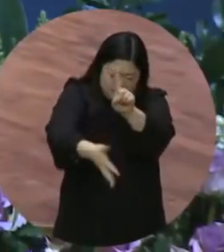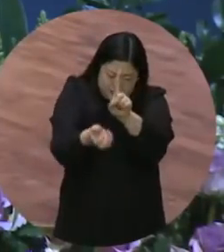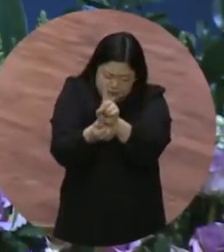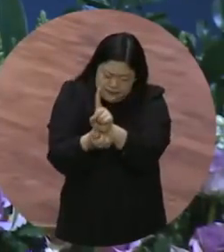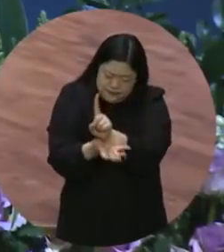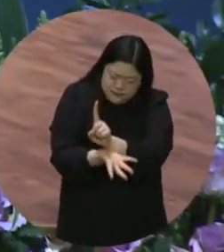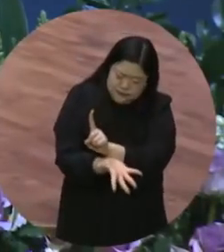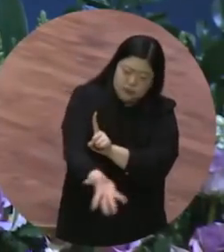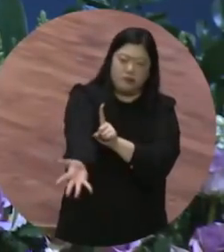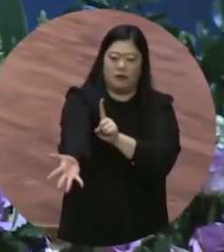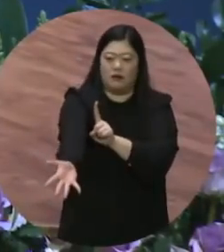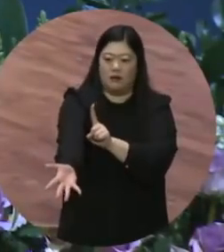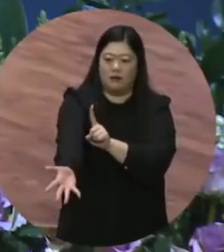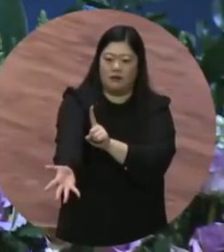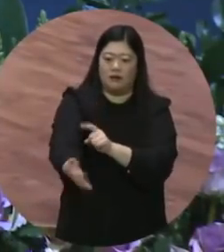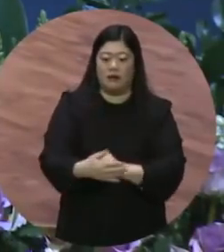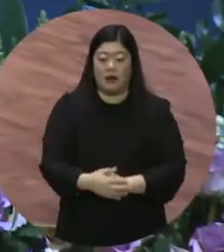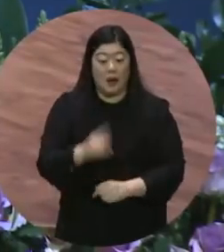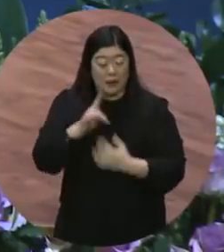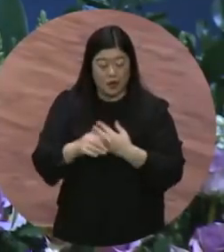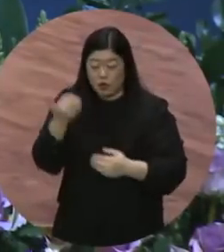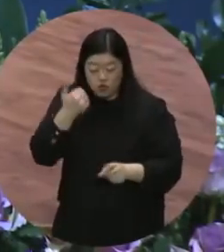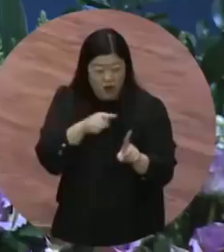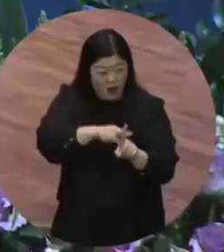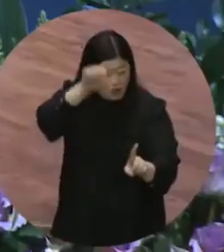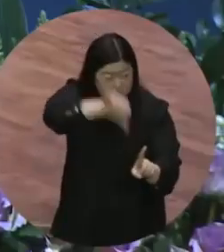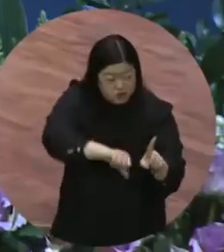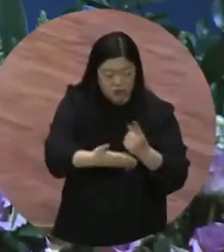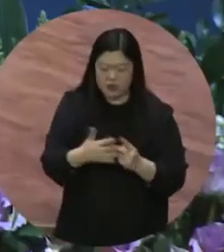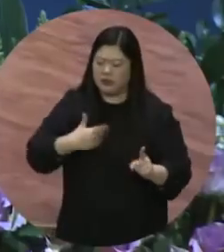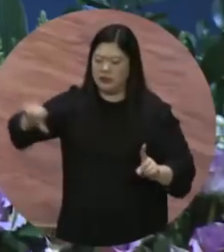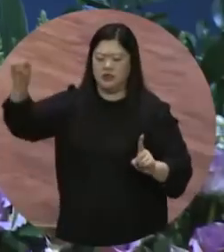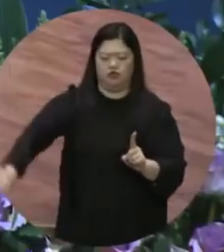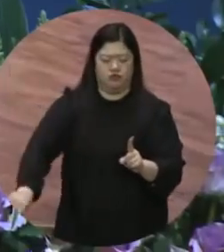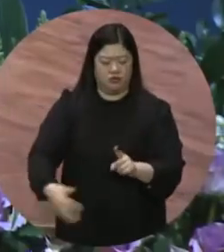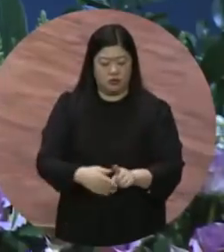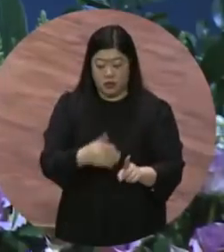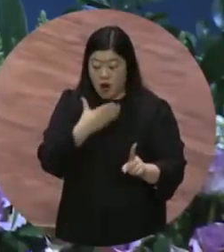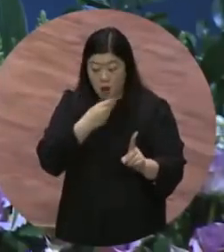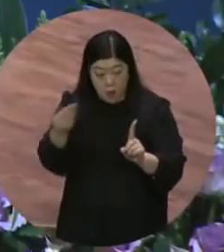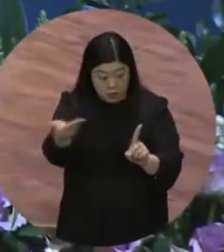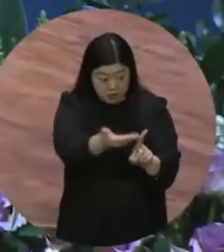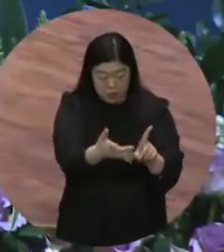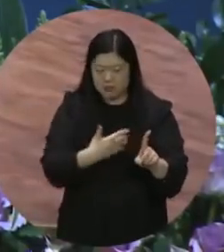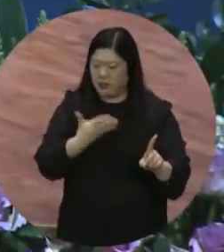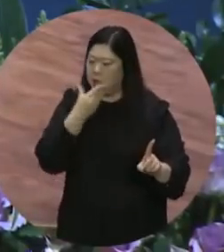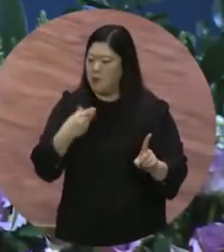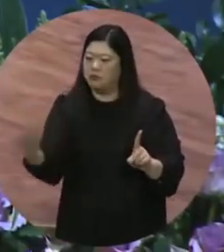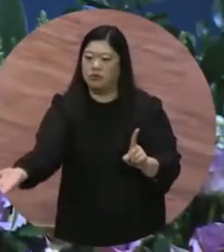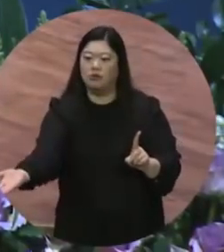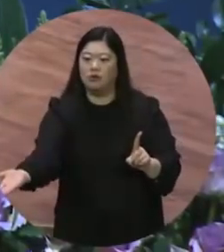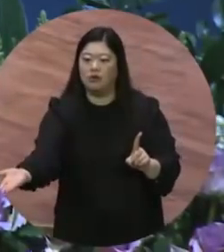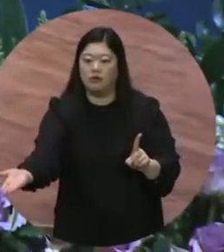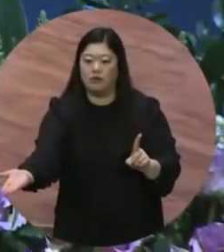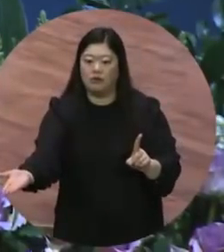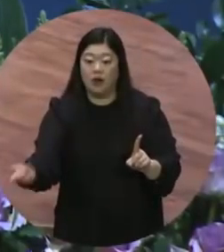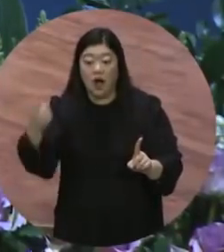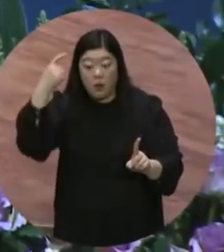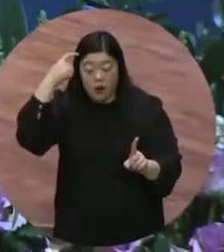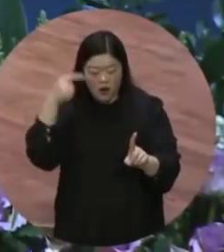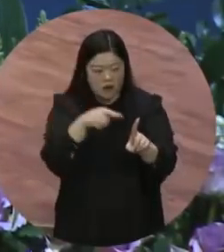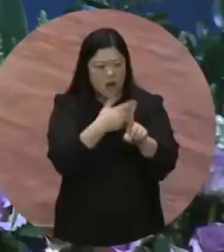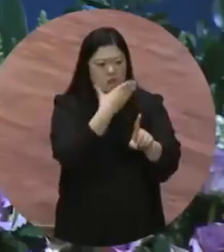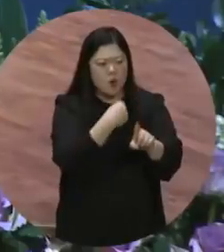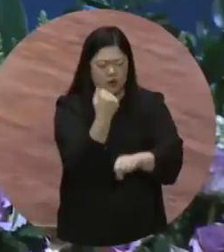없다. 너를 저주하는 자 내가 저주하고 너를 축복하는 자 내가 축복하겠다. 왜? 너는 복의